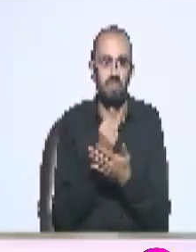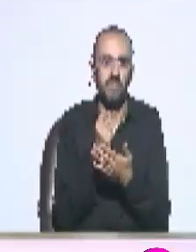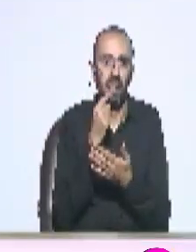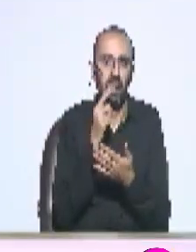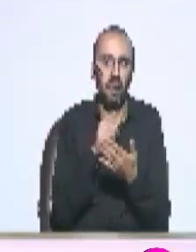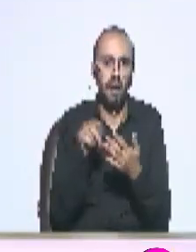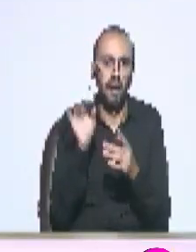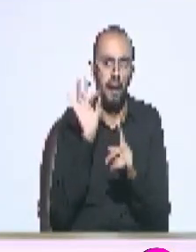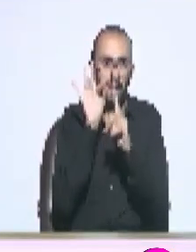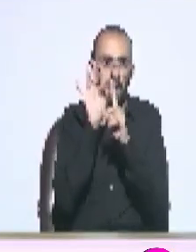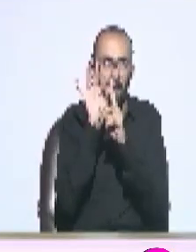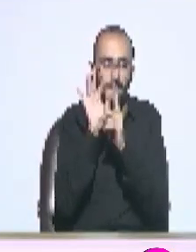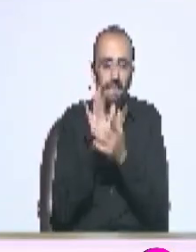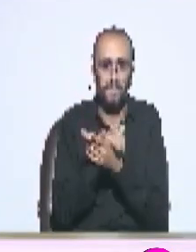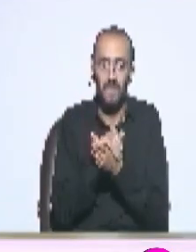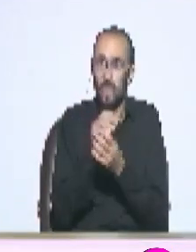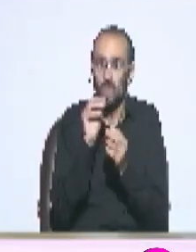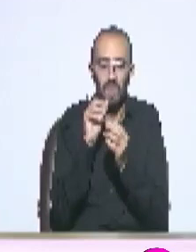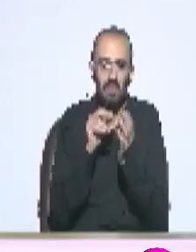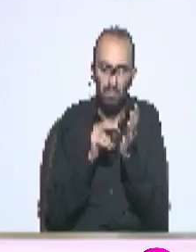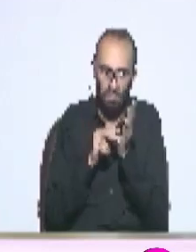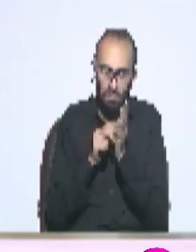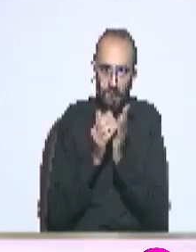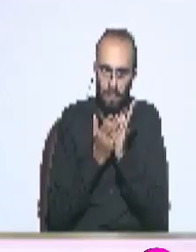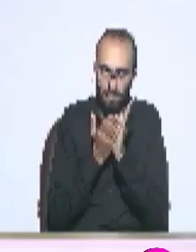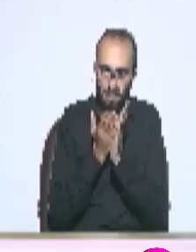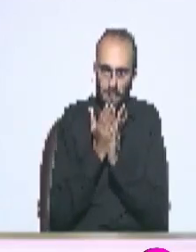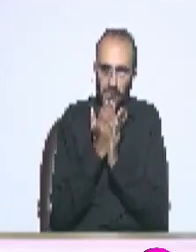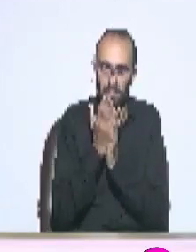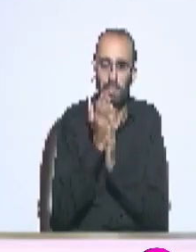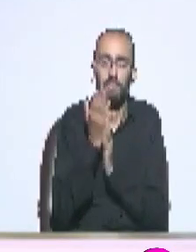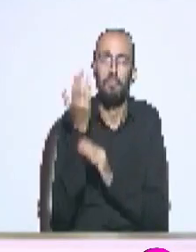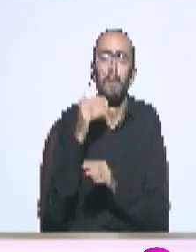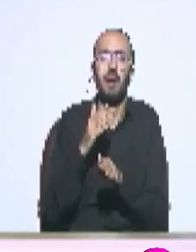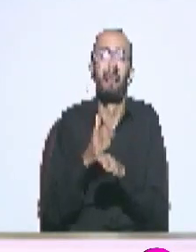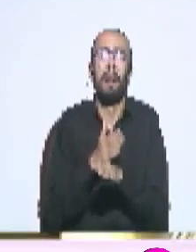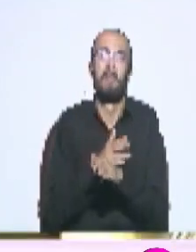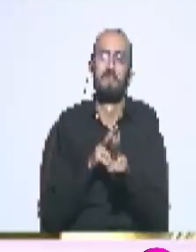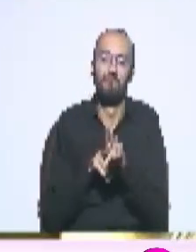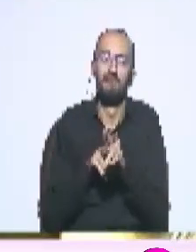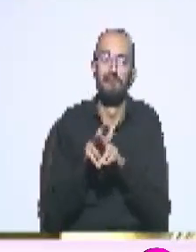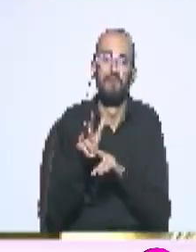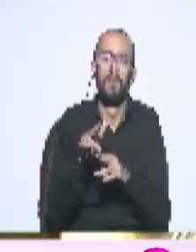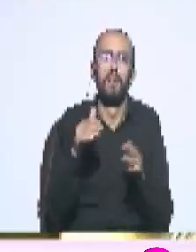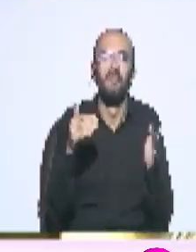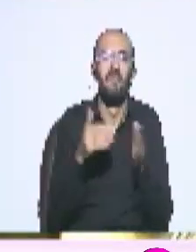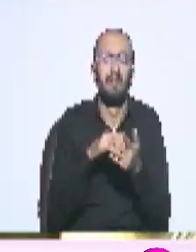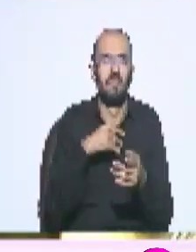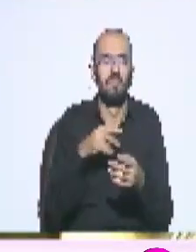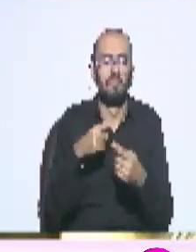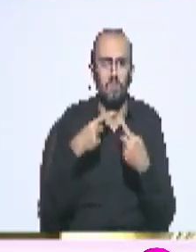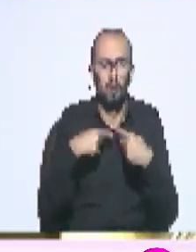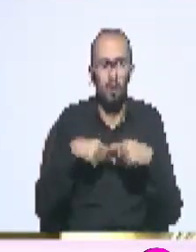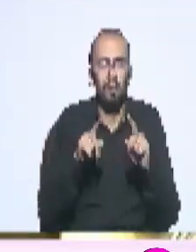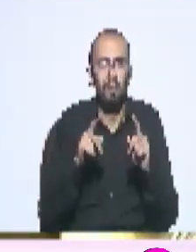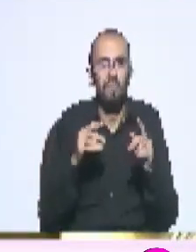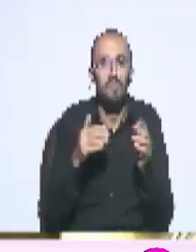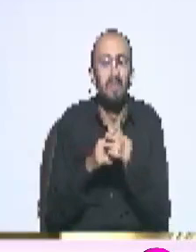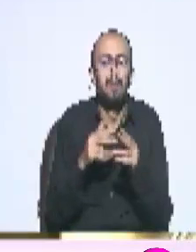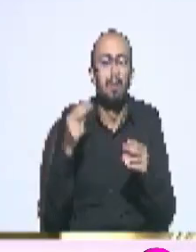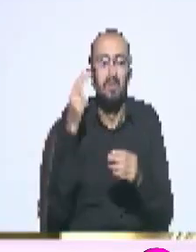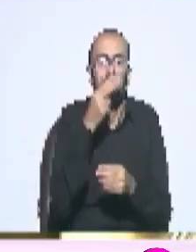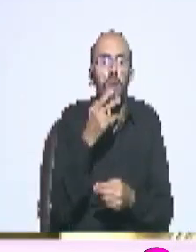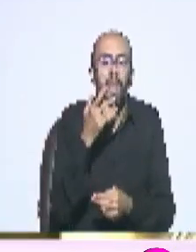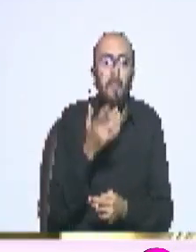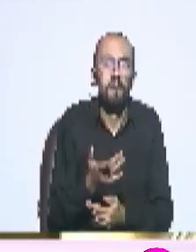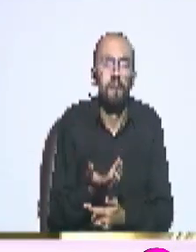حاجه ان احنا يبقى عندنا التزام تاني حاجه ان احنا نبذل مجهود طب افرض انا عملت كل ده والهدف متحققش ما هو انا لازم برض ابص